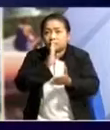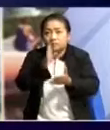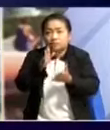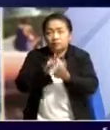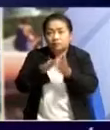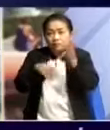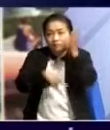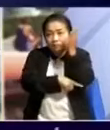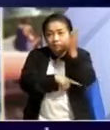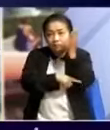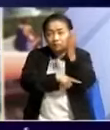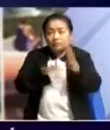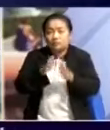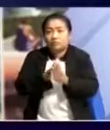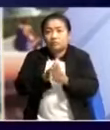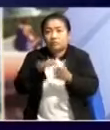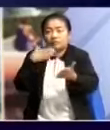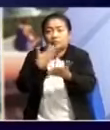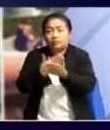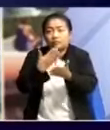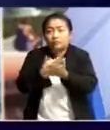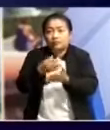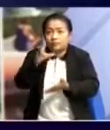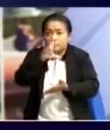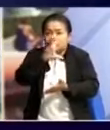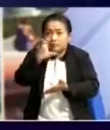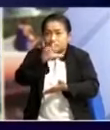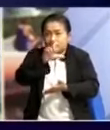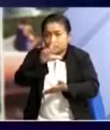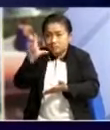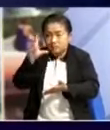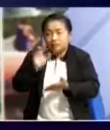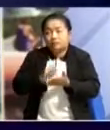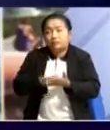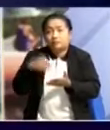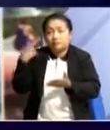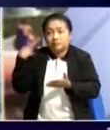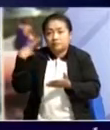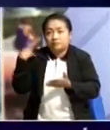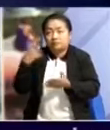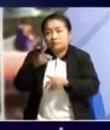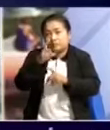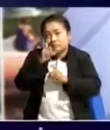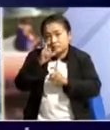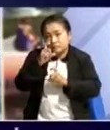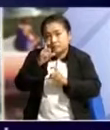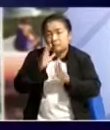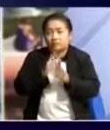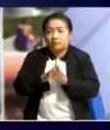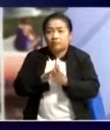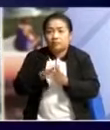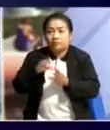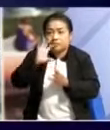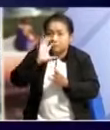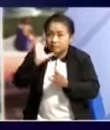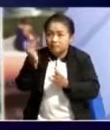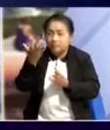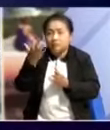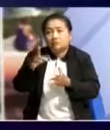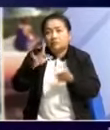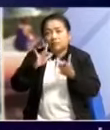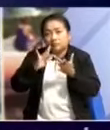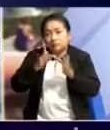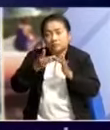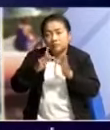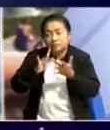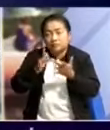งเงินไปถึง300ล้านเลยคุณ เป็นภัยใกล้ๆตัวภัยไซเบอร์หรือว่าภัยจากโลกโซเชียลจะเป็นยังไงน่าจะเป็นอุท